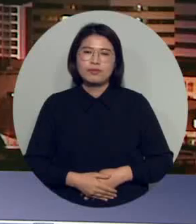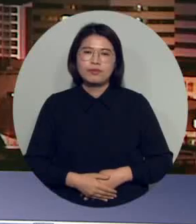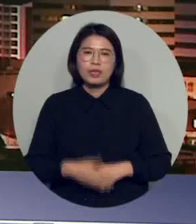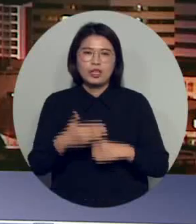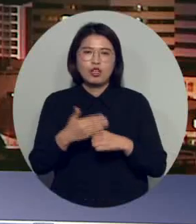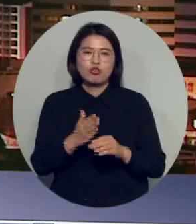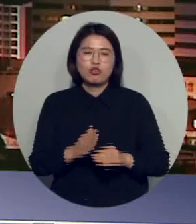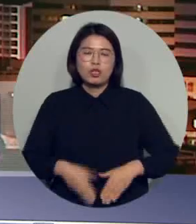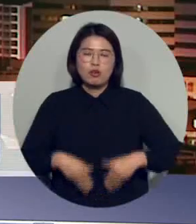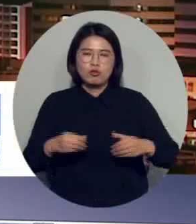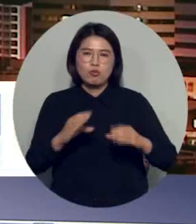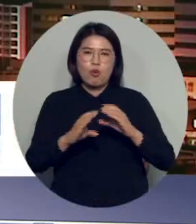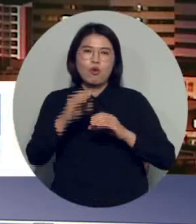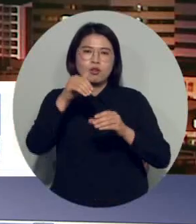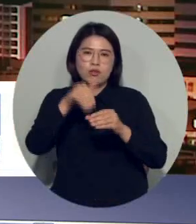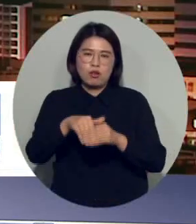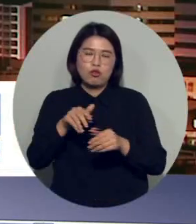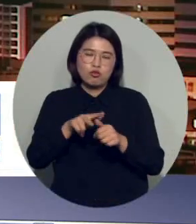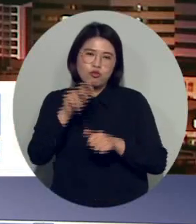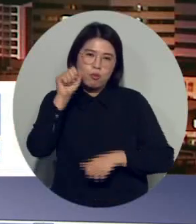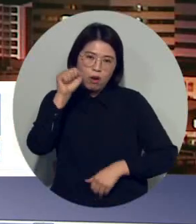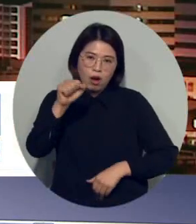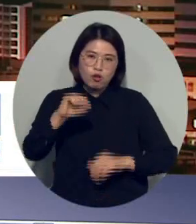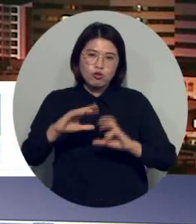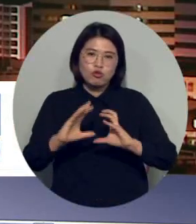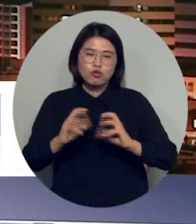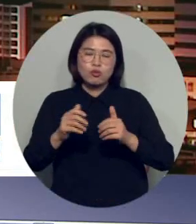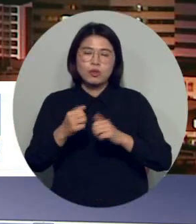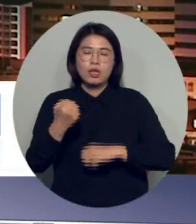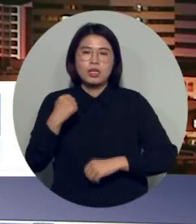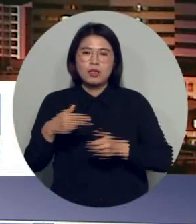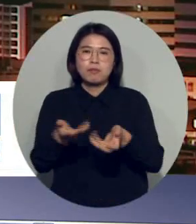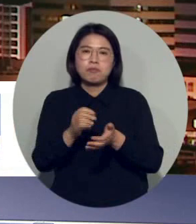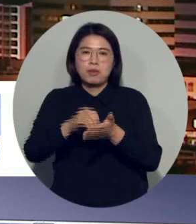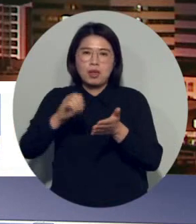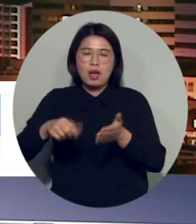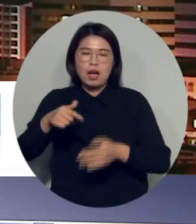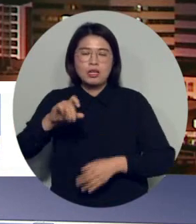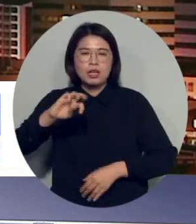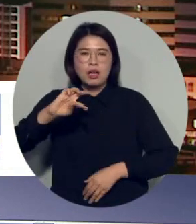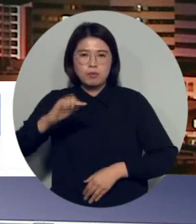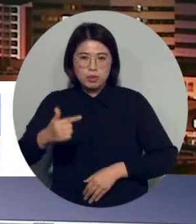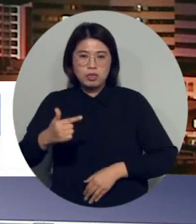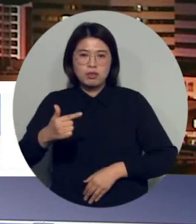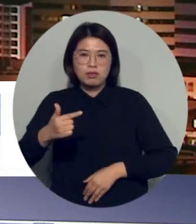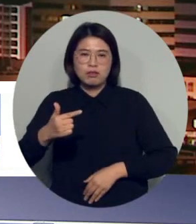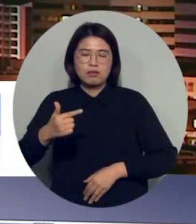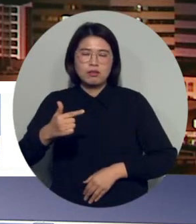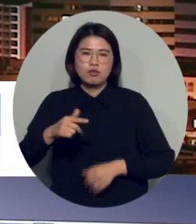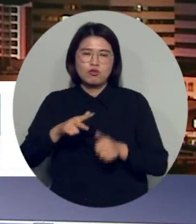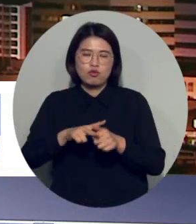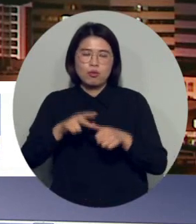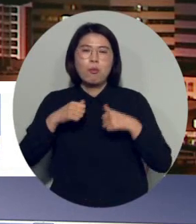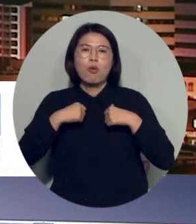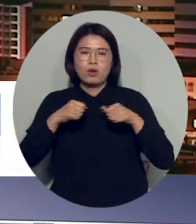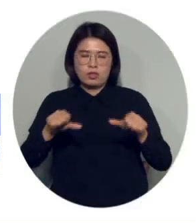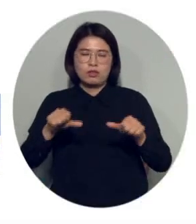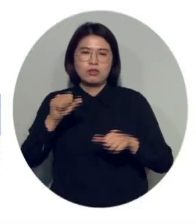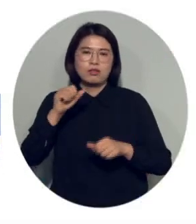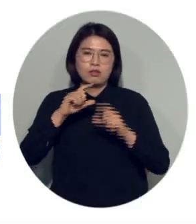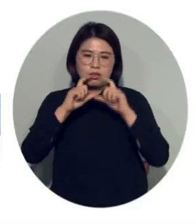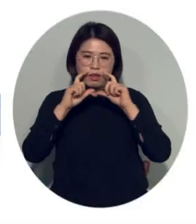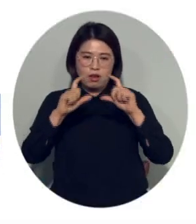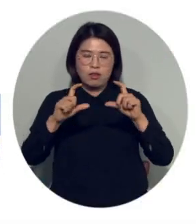대구중 담 9 보궐 선거에 출마하기 위해 국민의 힘을 탈당한 강사 빈 전 청년 라고 대표가 불출마를 선언했습니다